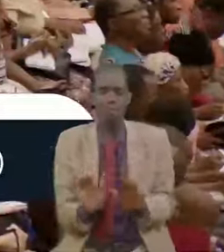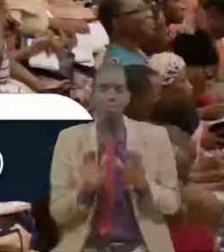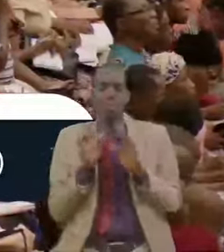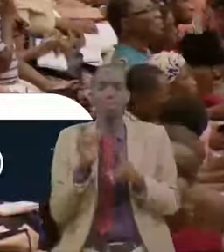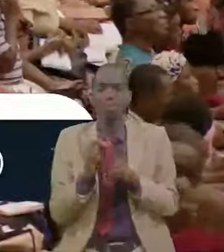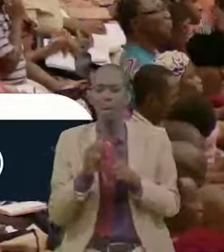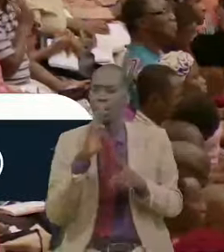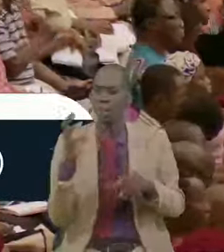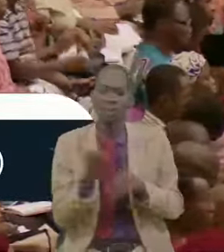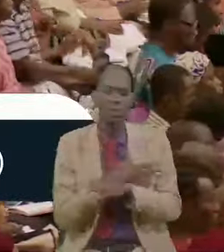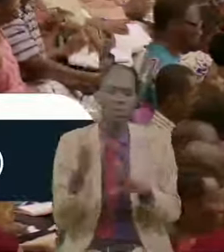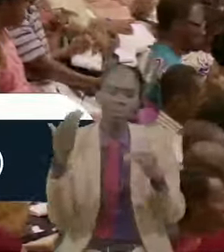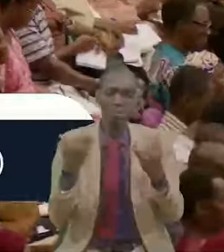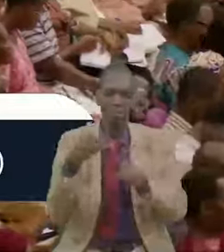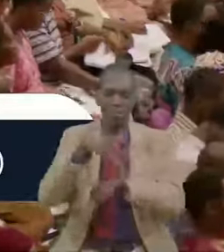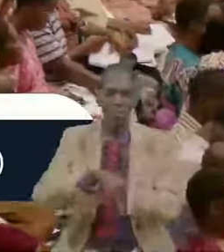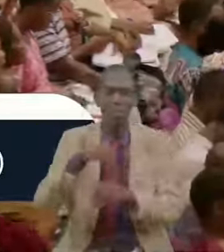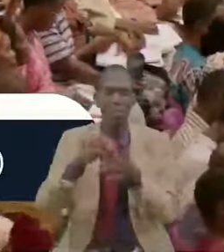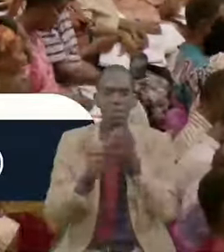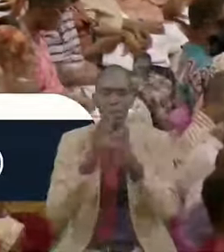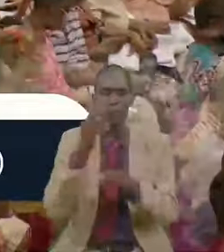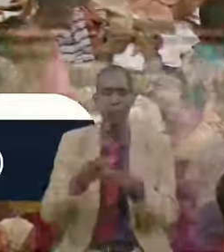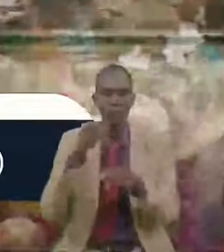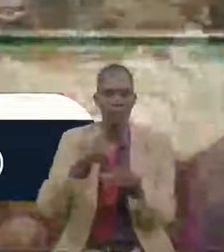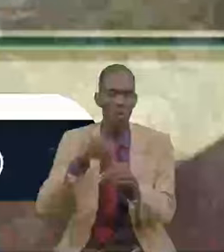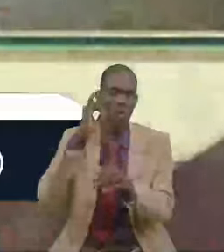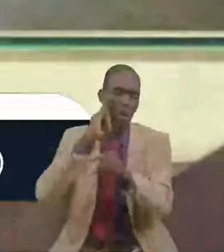soir. Voyons. Esaïe